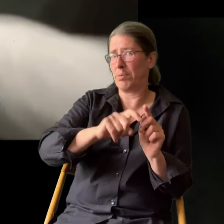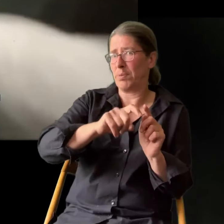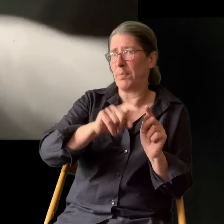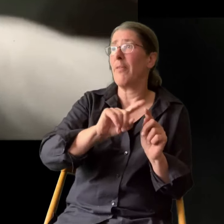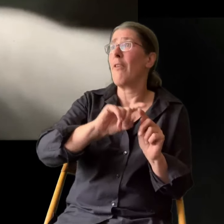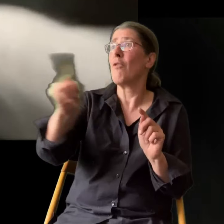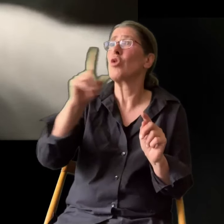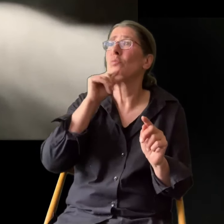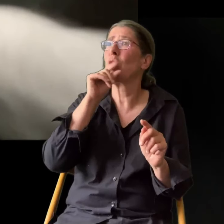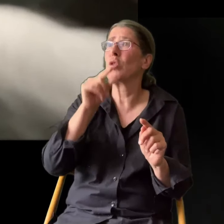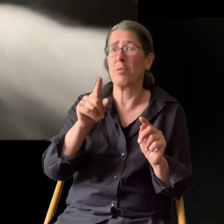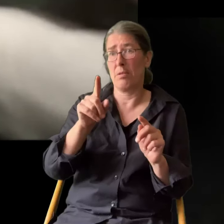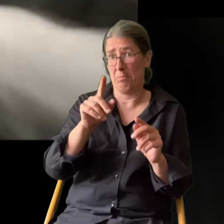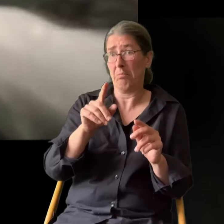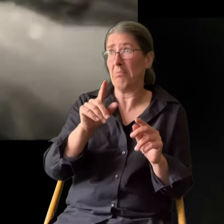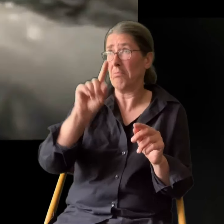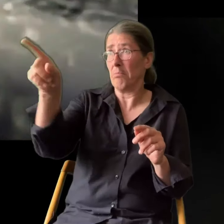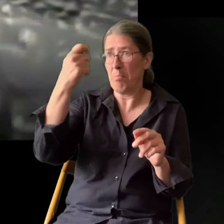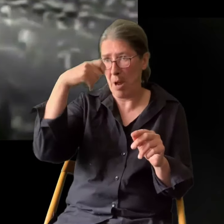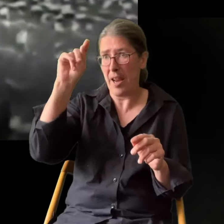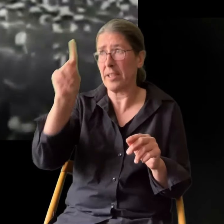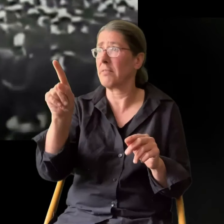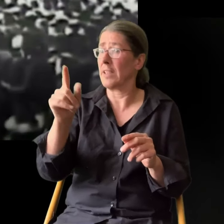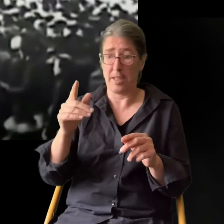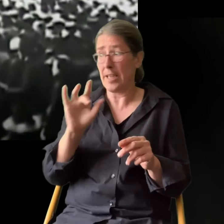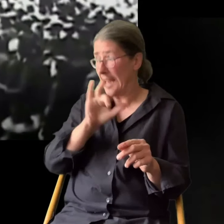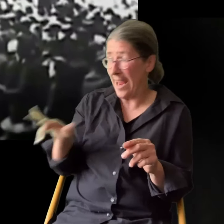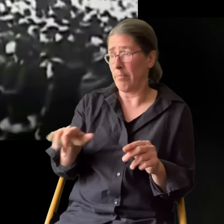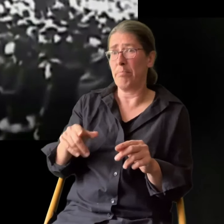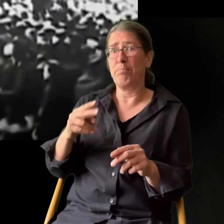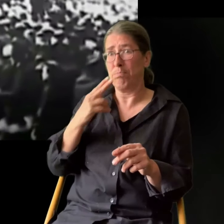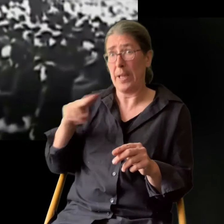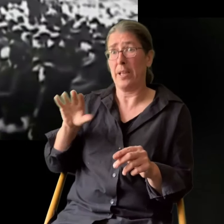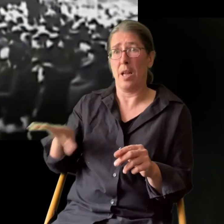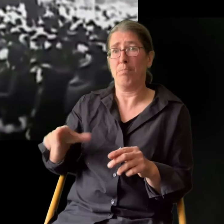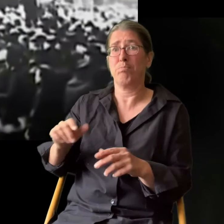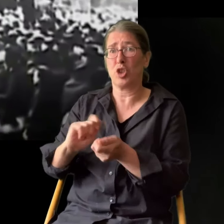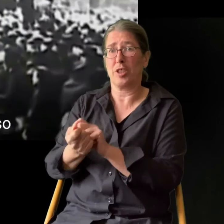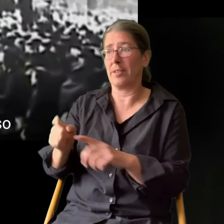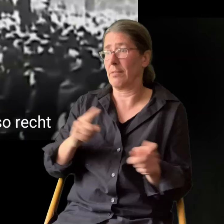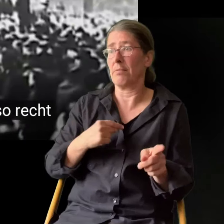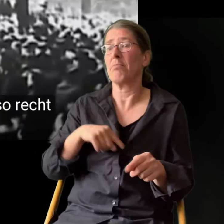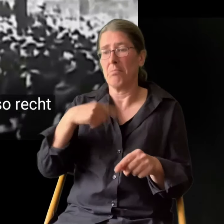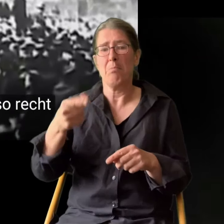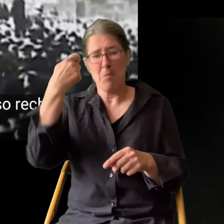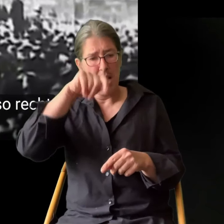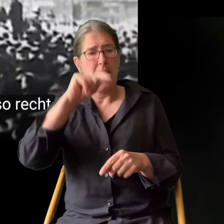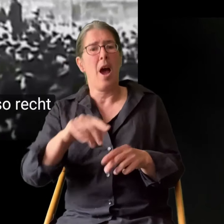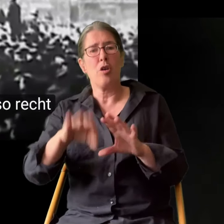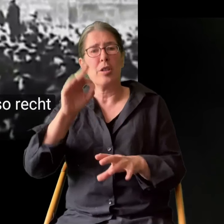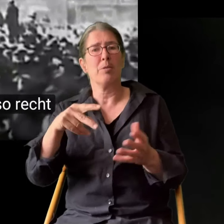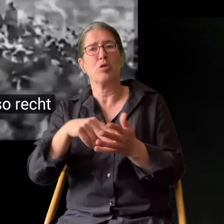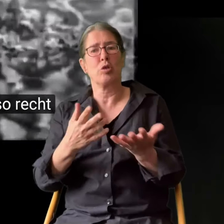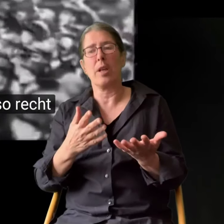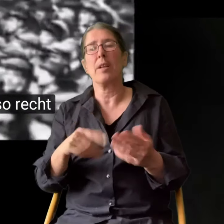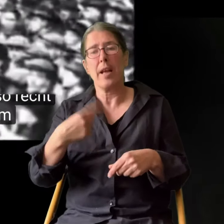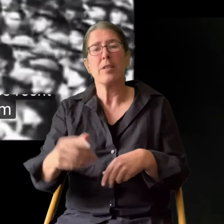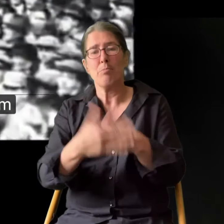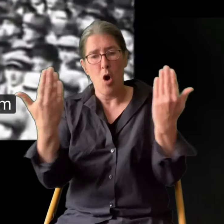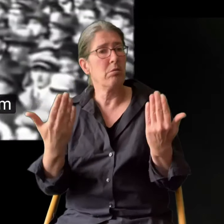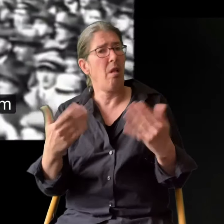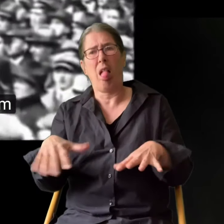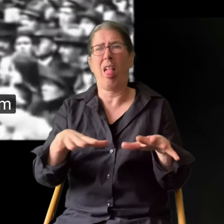die Putschisten stellt. Berlin verhängt sofort den Ausnahmezustand. Am nächsten Morgen weiß niemand so recht, wer in der Stadt das Sagen hat. Auf